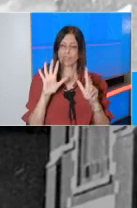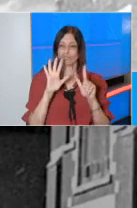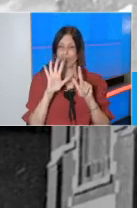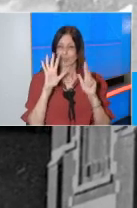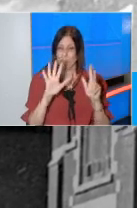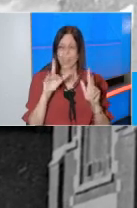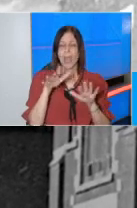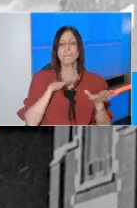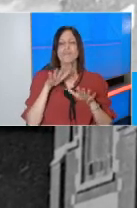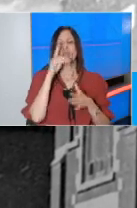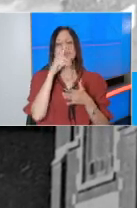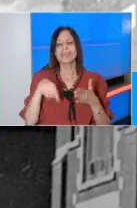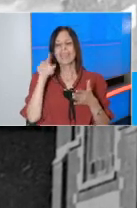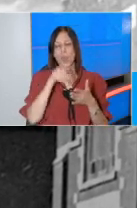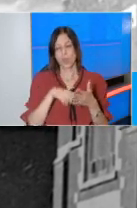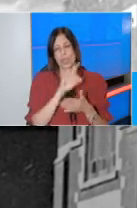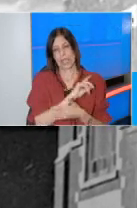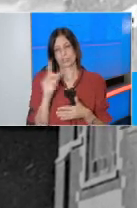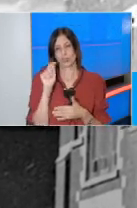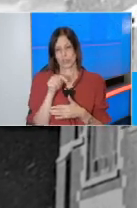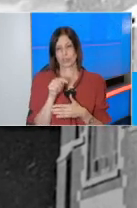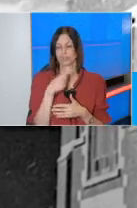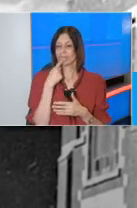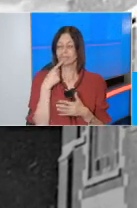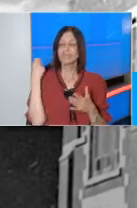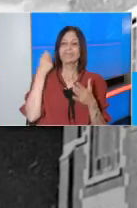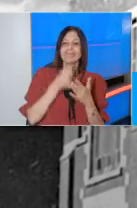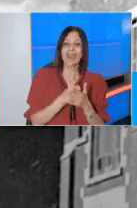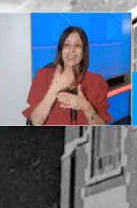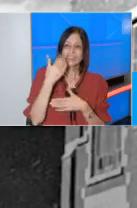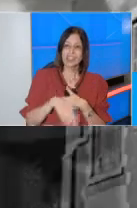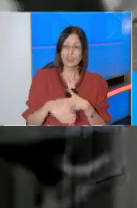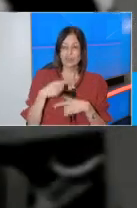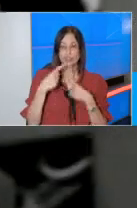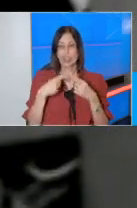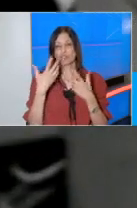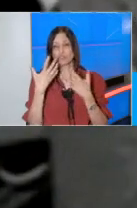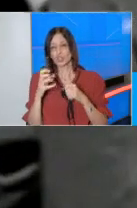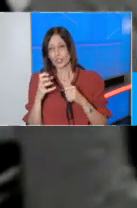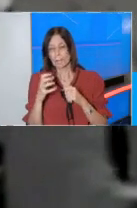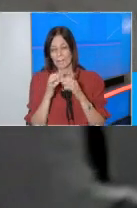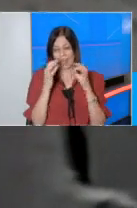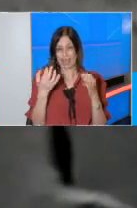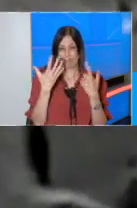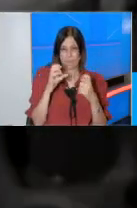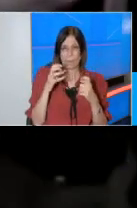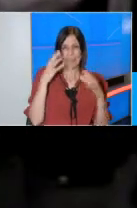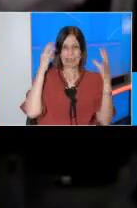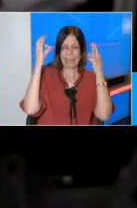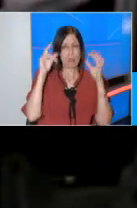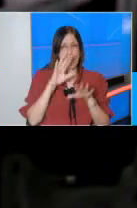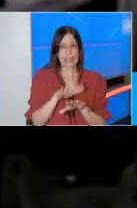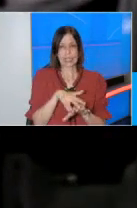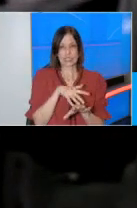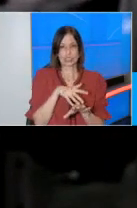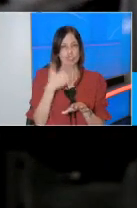1978, הממשלות ביטלו את האיסור הזה. זאת אומרת שעד סוף שנות ה-60, תחילת שנות ה-70, האינדיאנים בכלל לא הרגישו שהיה